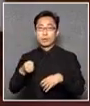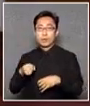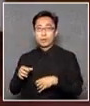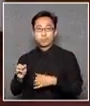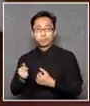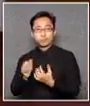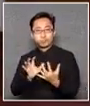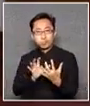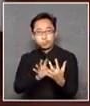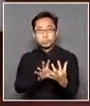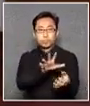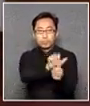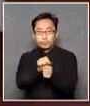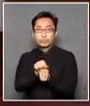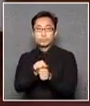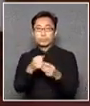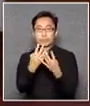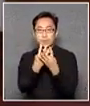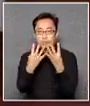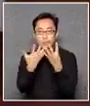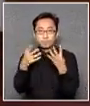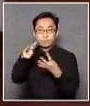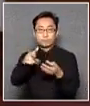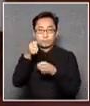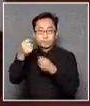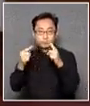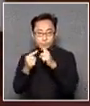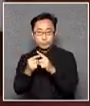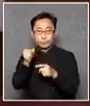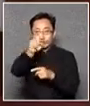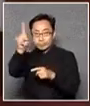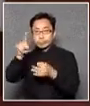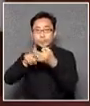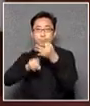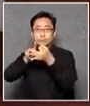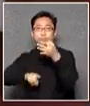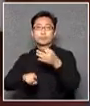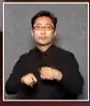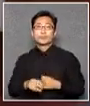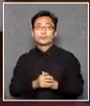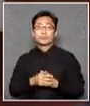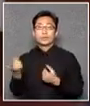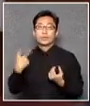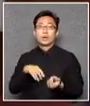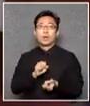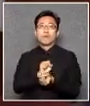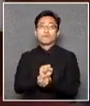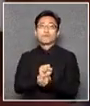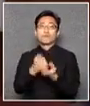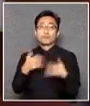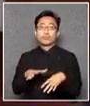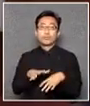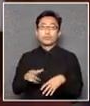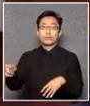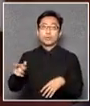捕45名示威者，有份參與佔領運動的曾建超，雙手被綁上索帶後被